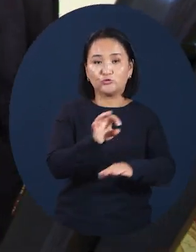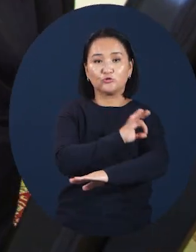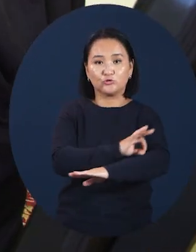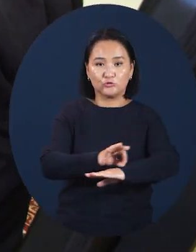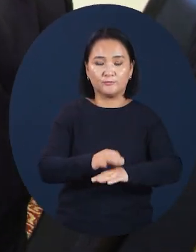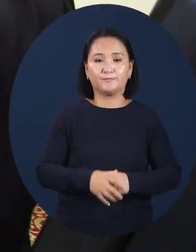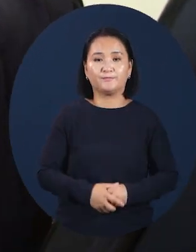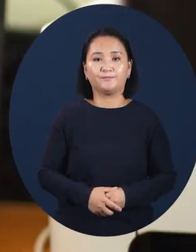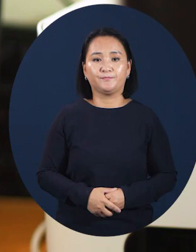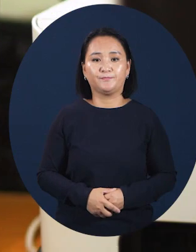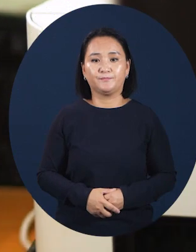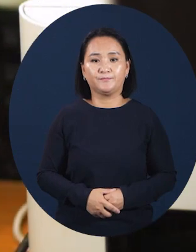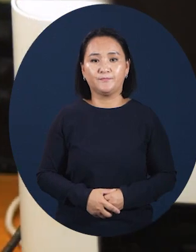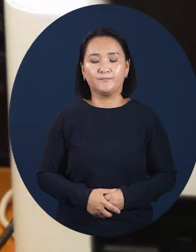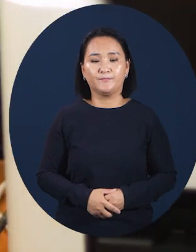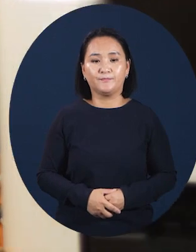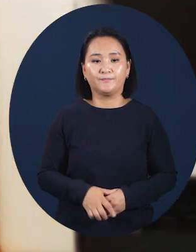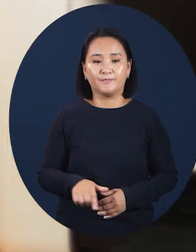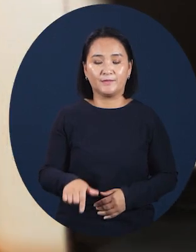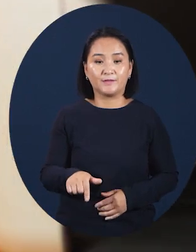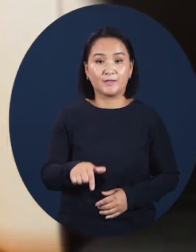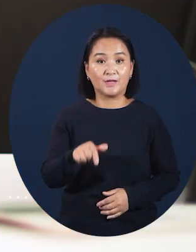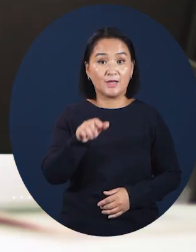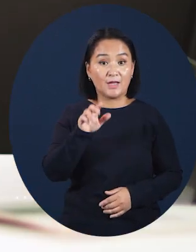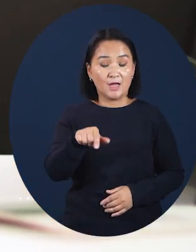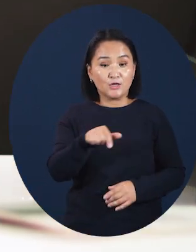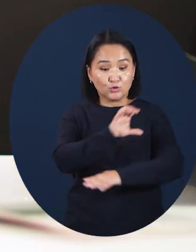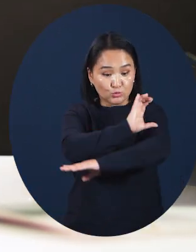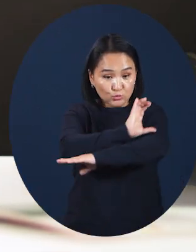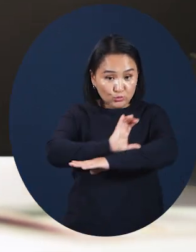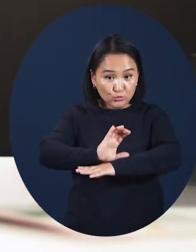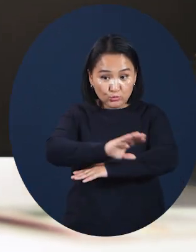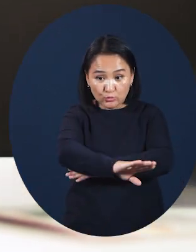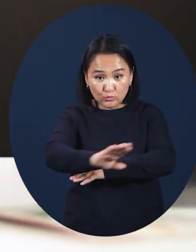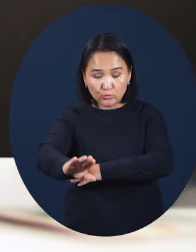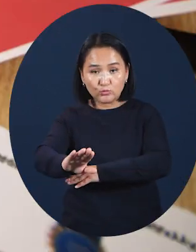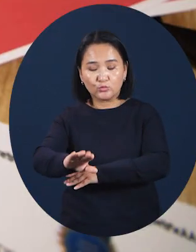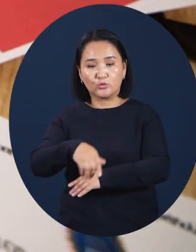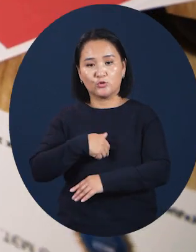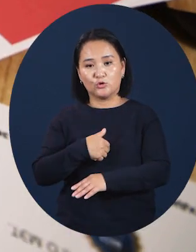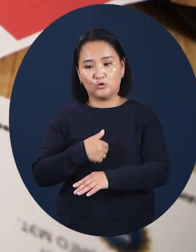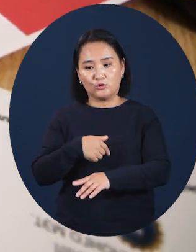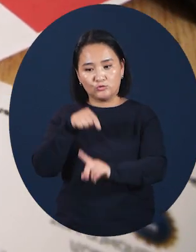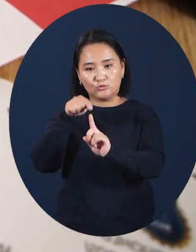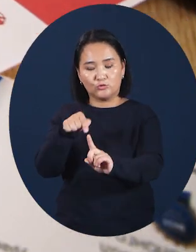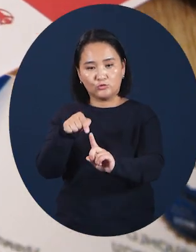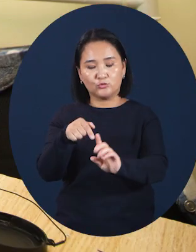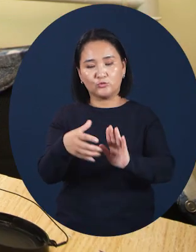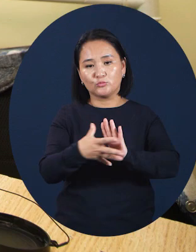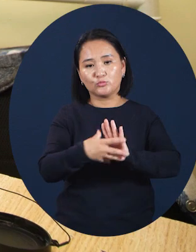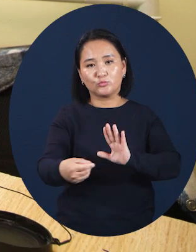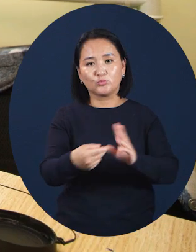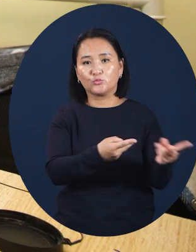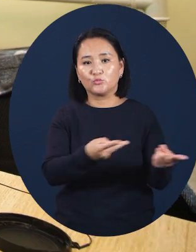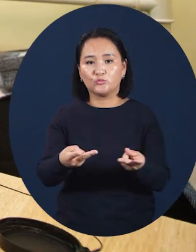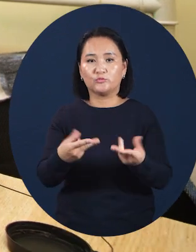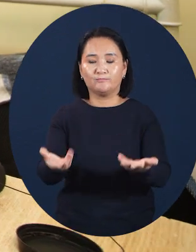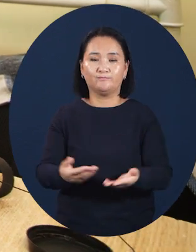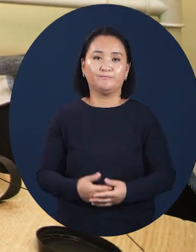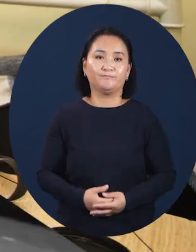төсөл. One Point Service буюу сурагчдад зориулсан цогц үйлчилгээг нэг дороос авах үйлчилгээтэй